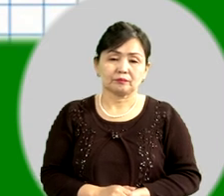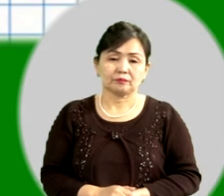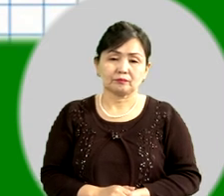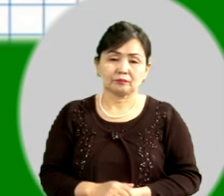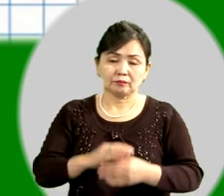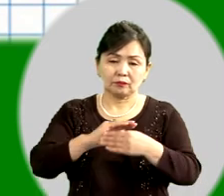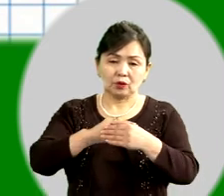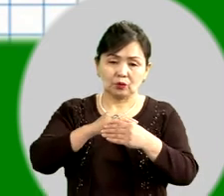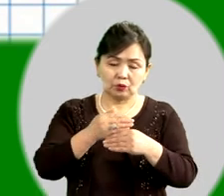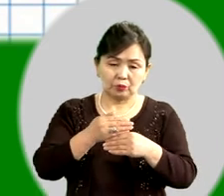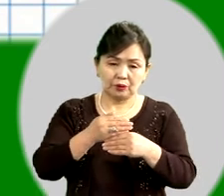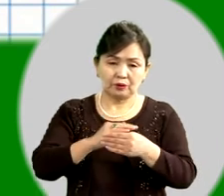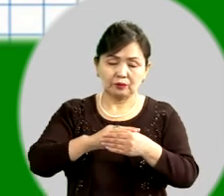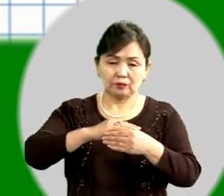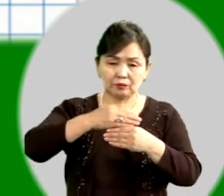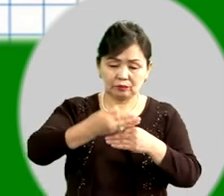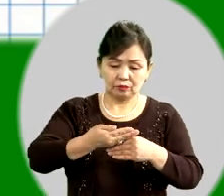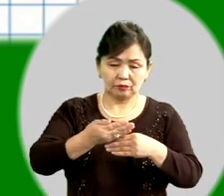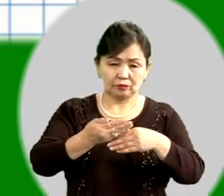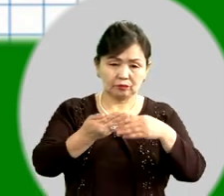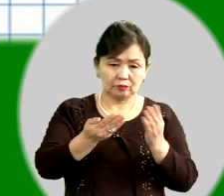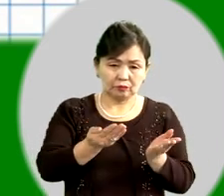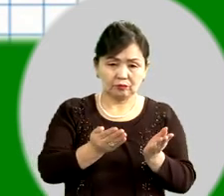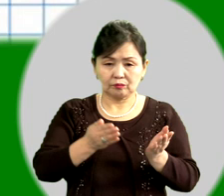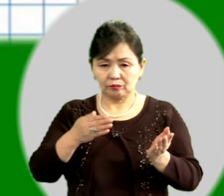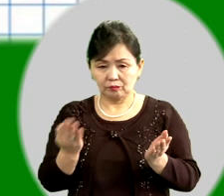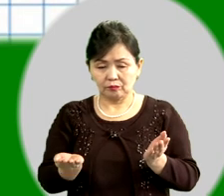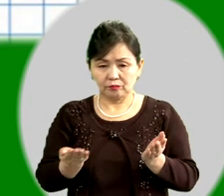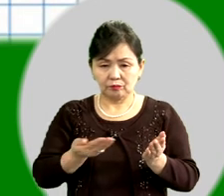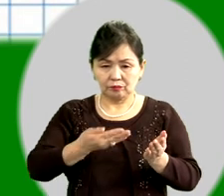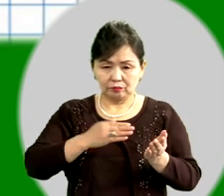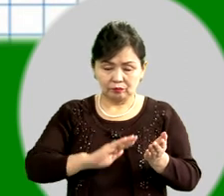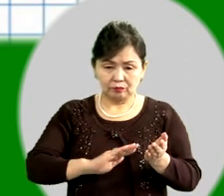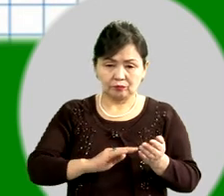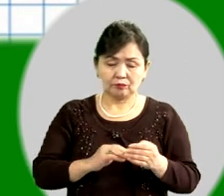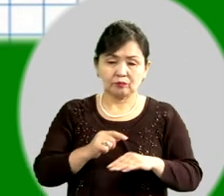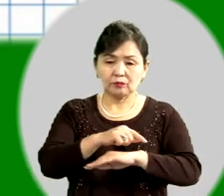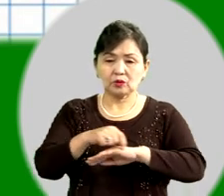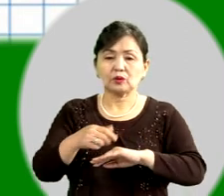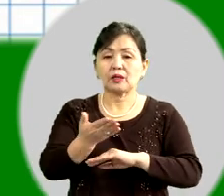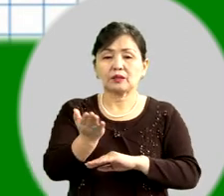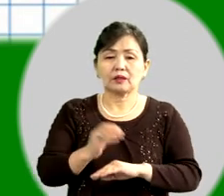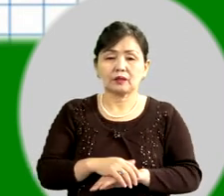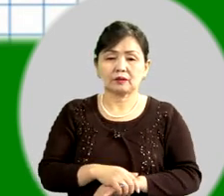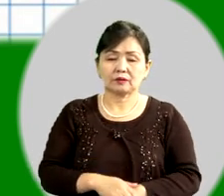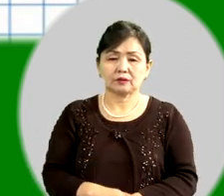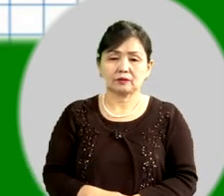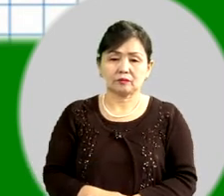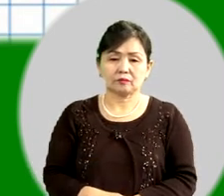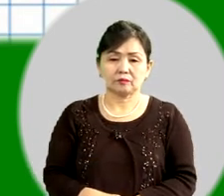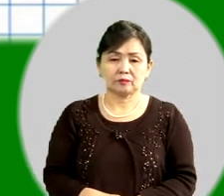За, кубийн дэлгэсүүдийг эхлээд нэг талсаа зуръя. Хоёр дахь талс, гурав дахь